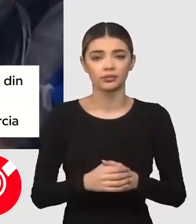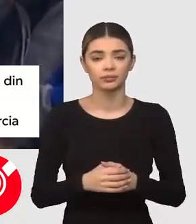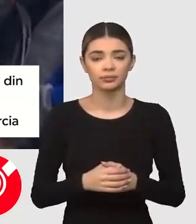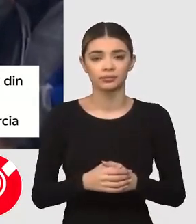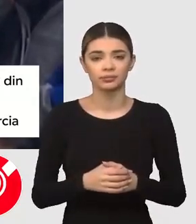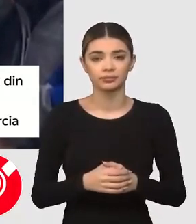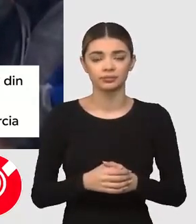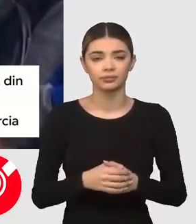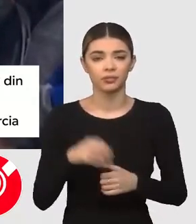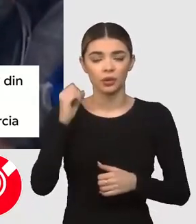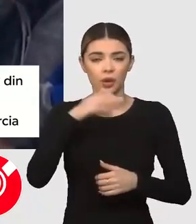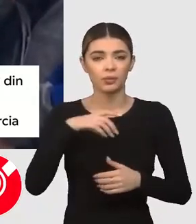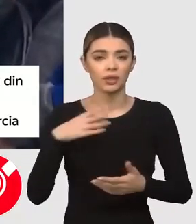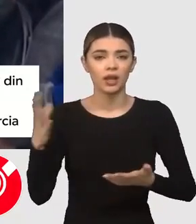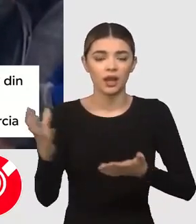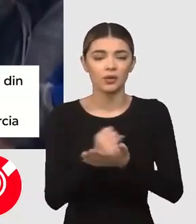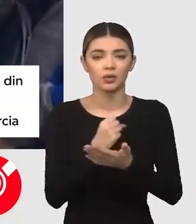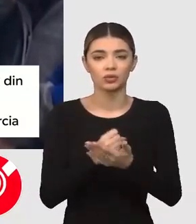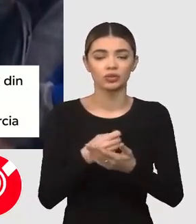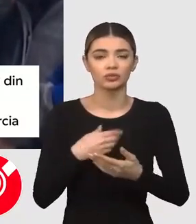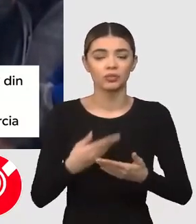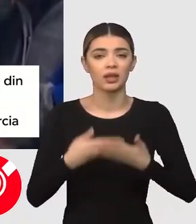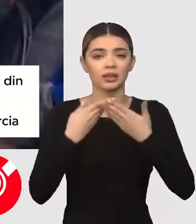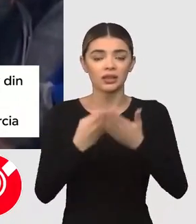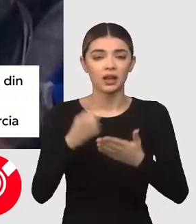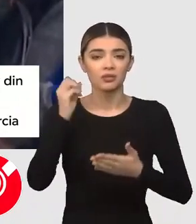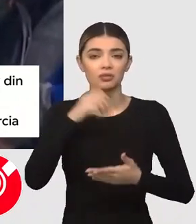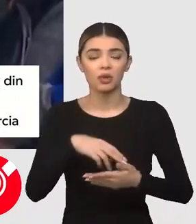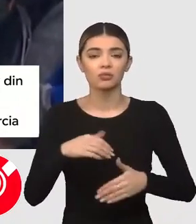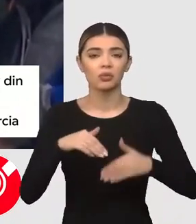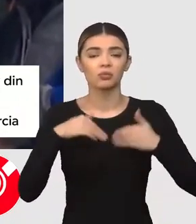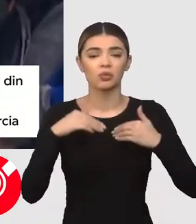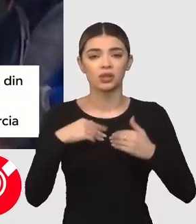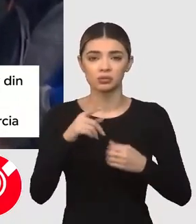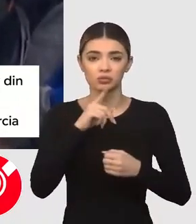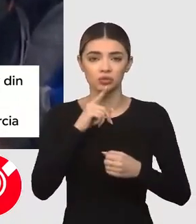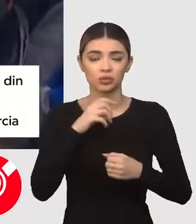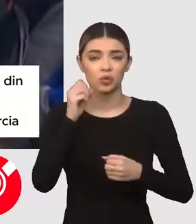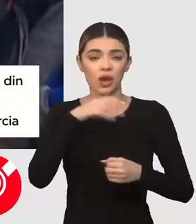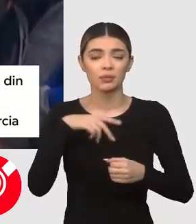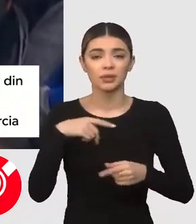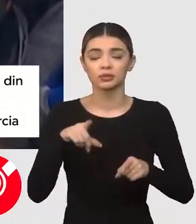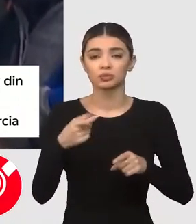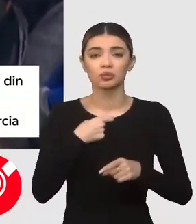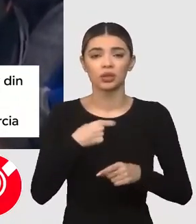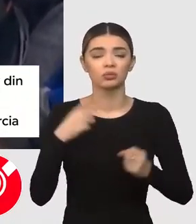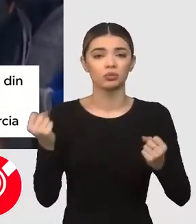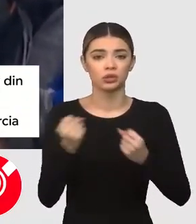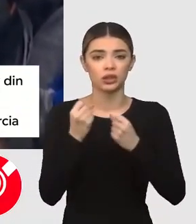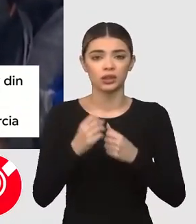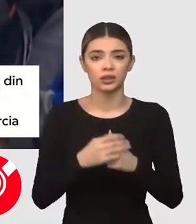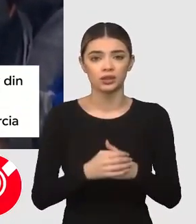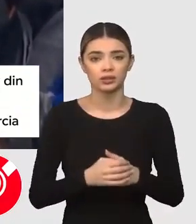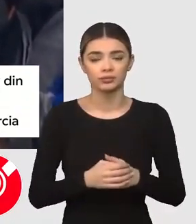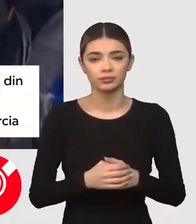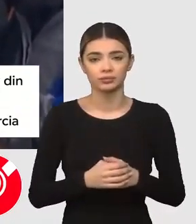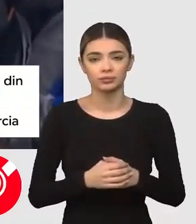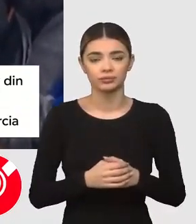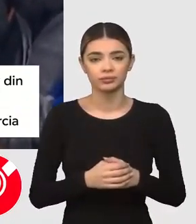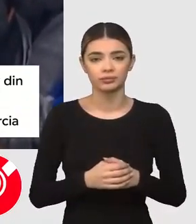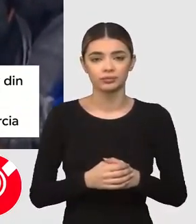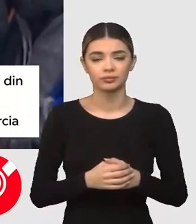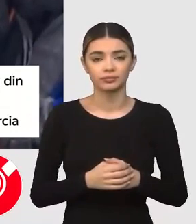ați reușit să redați speranța unor oameni deznădăjduiți că